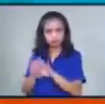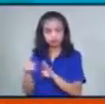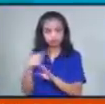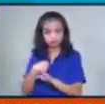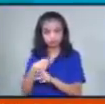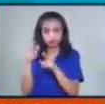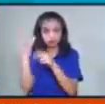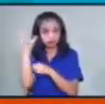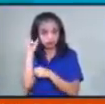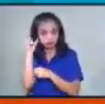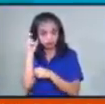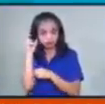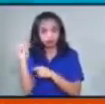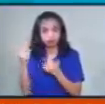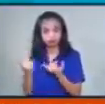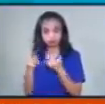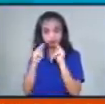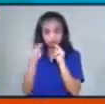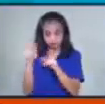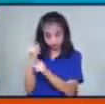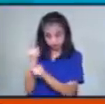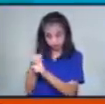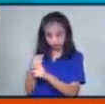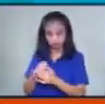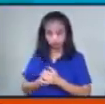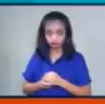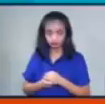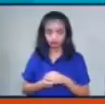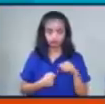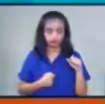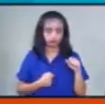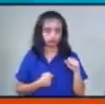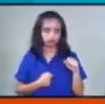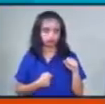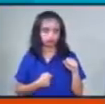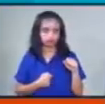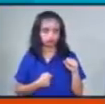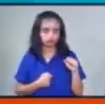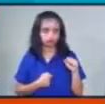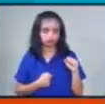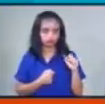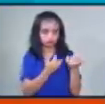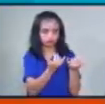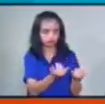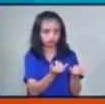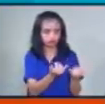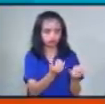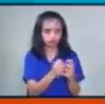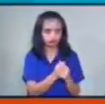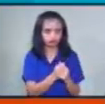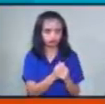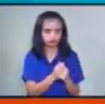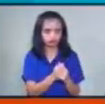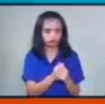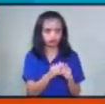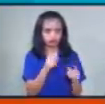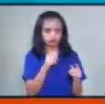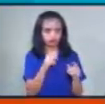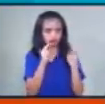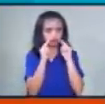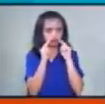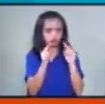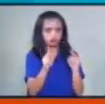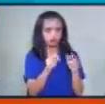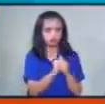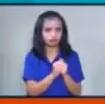ko. Ito po yung balita na yun, ano? Tama ba? Oh, ngayon ko lang na balitaan po yun,